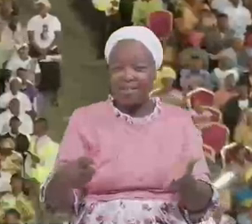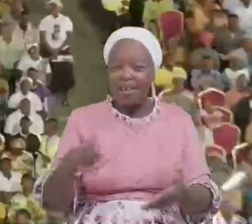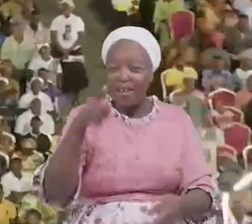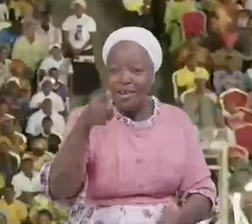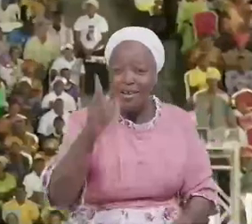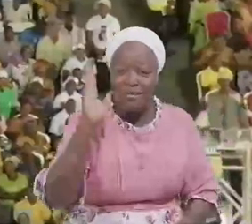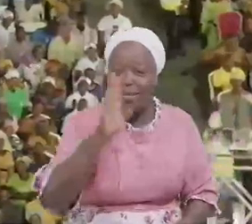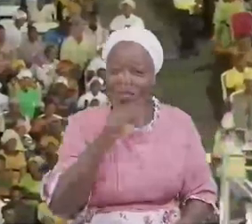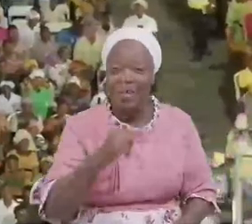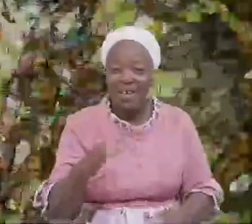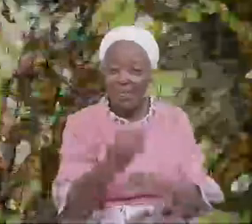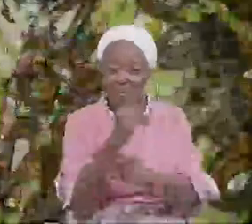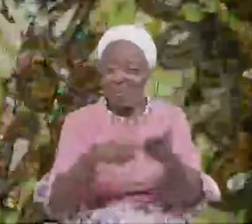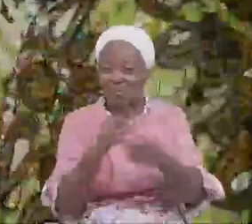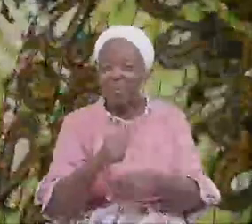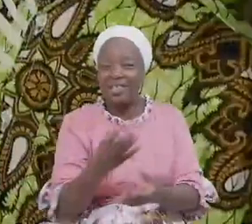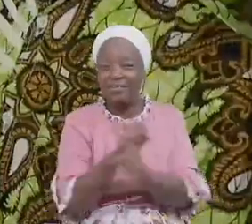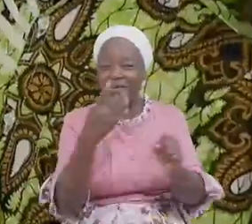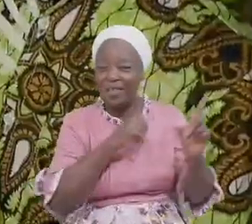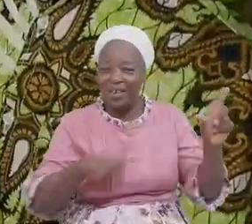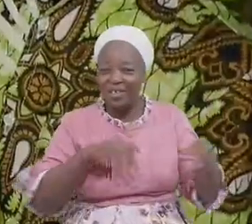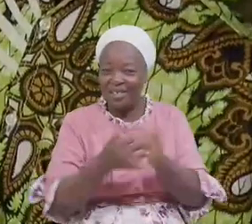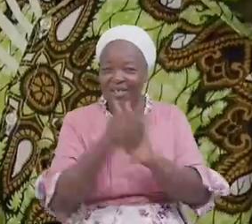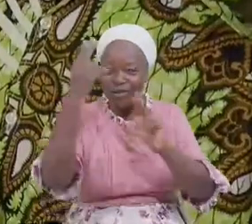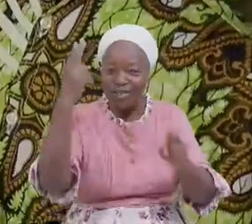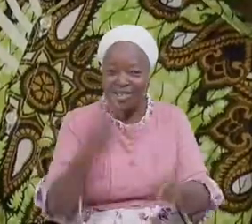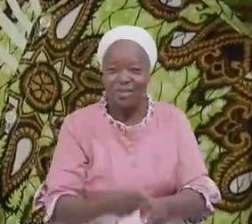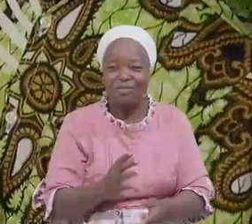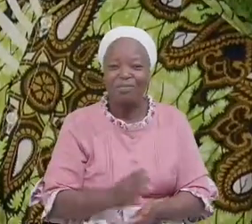Je serai participant du salut du Seigneur.